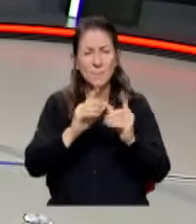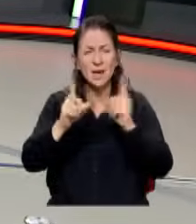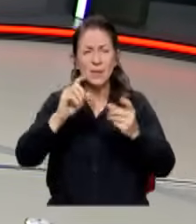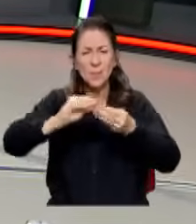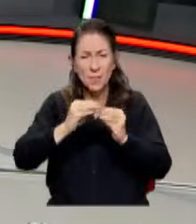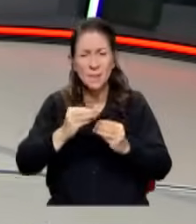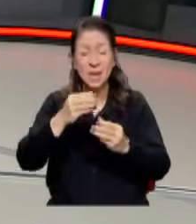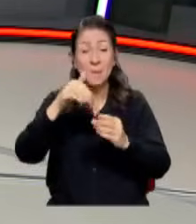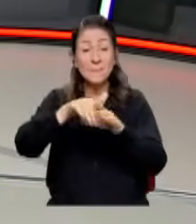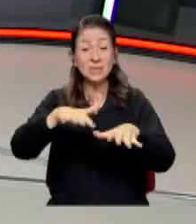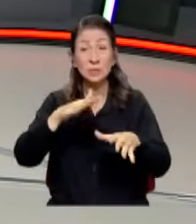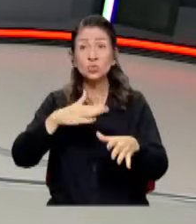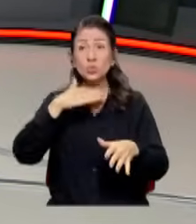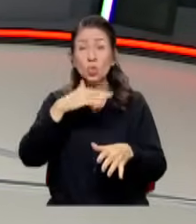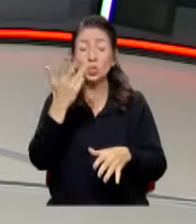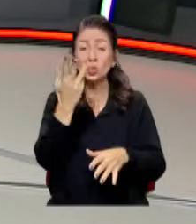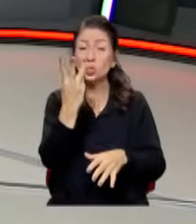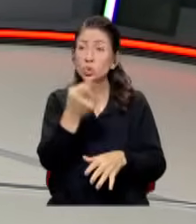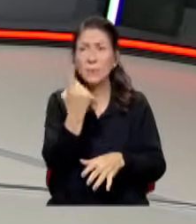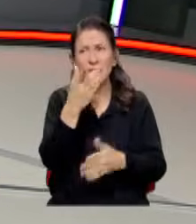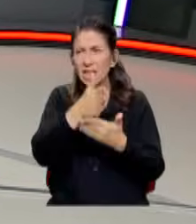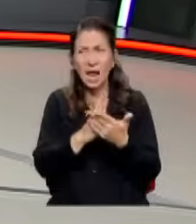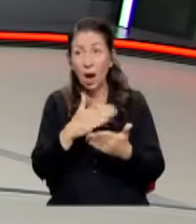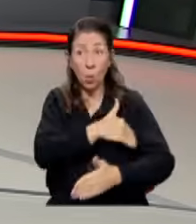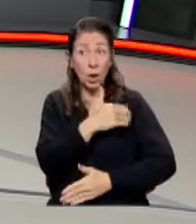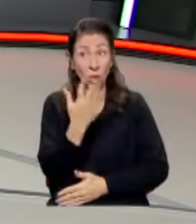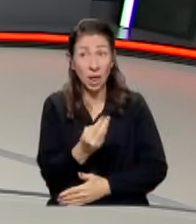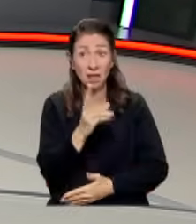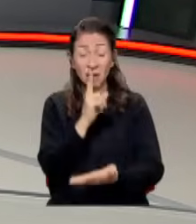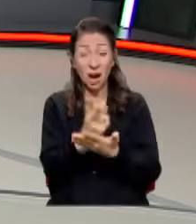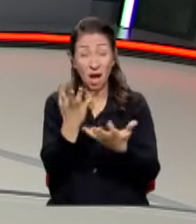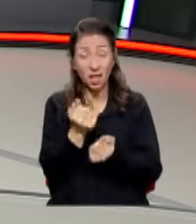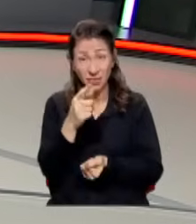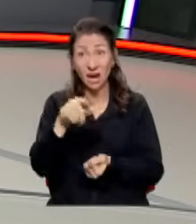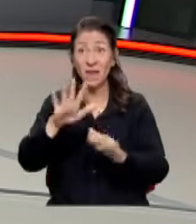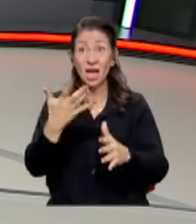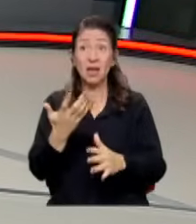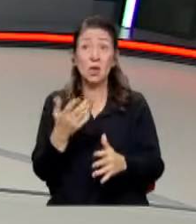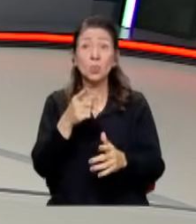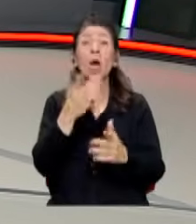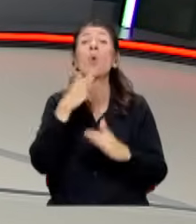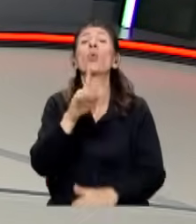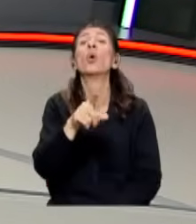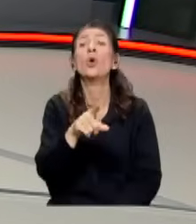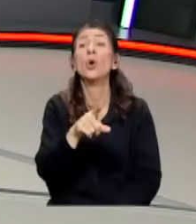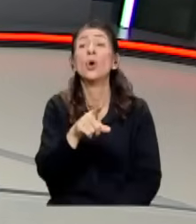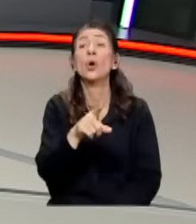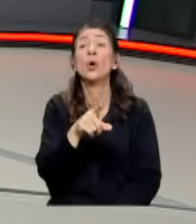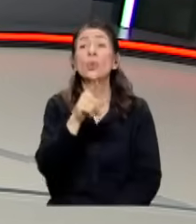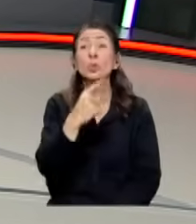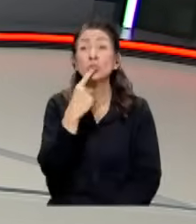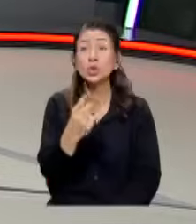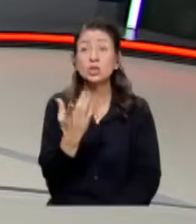dolduran, üçte biri ya da yarıya yakını avukat olan, kararları alanlar veya yasa, bunlar yok mu?